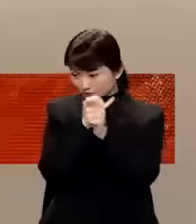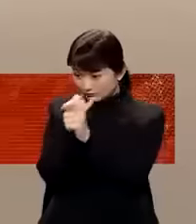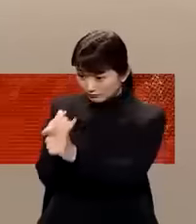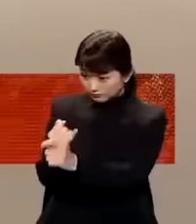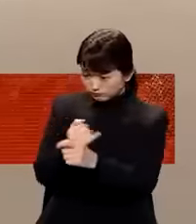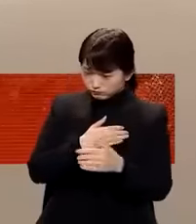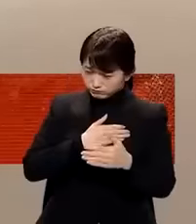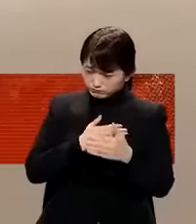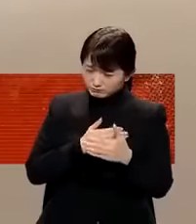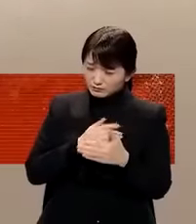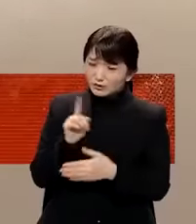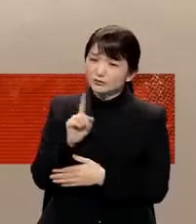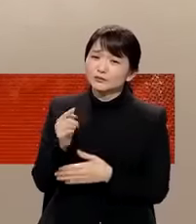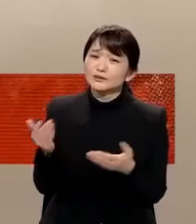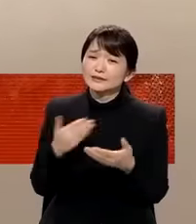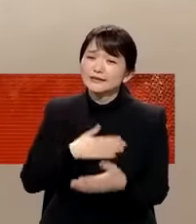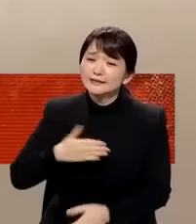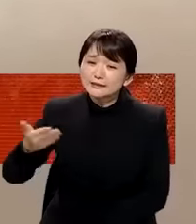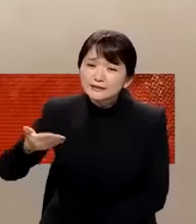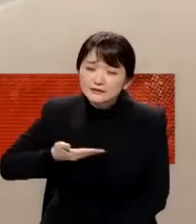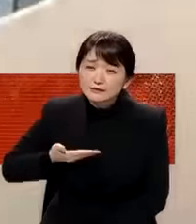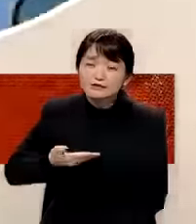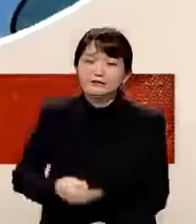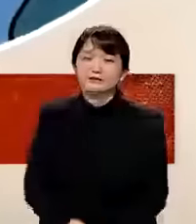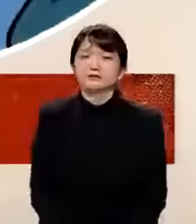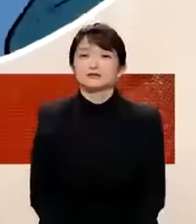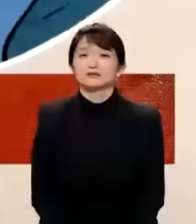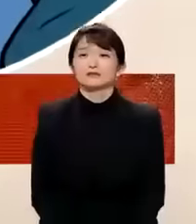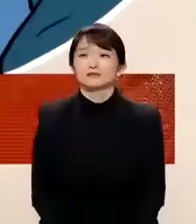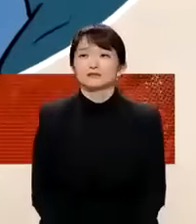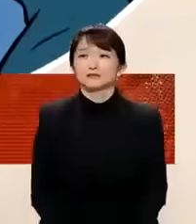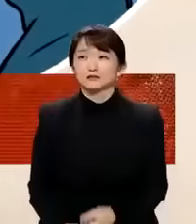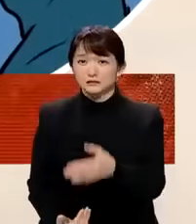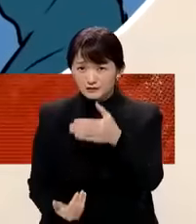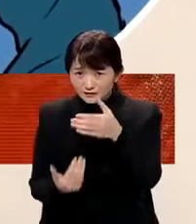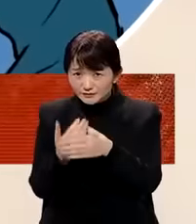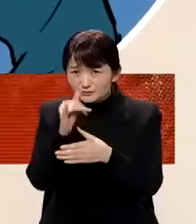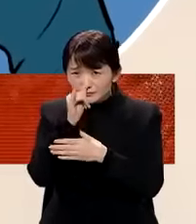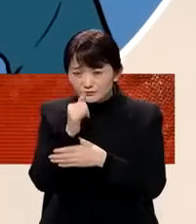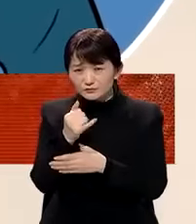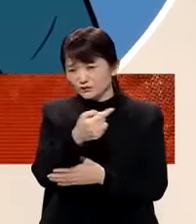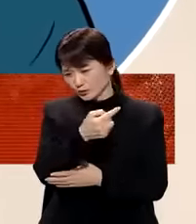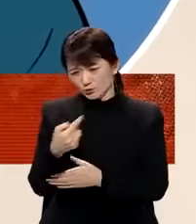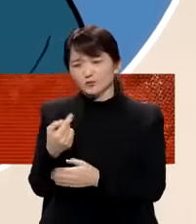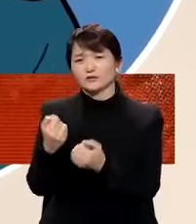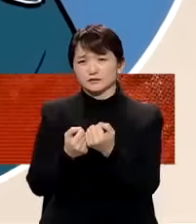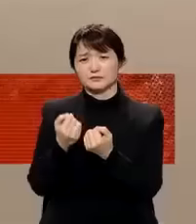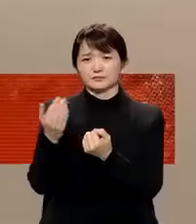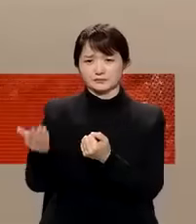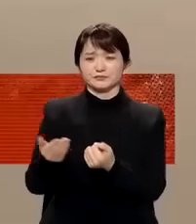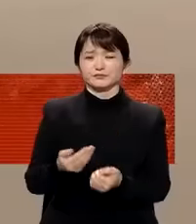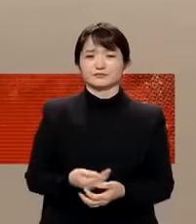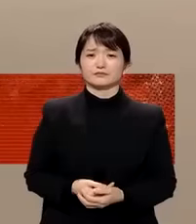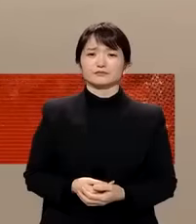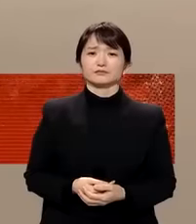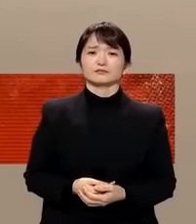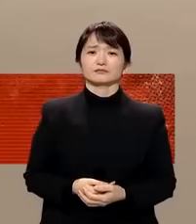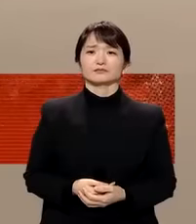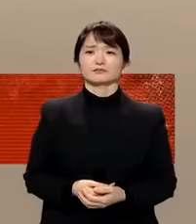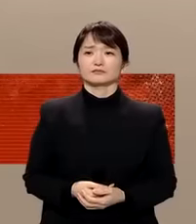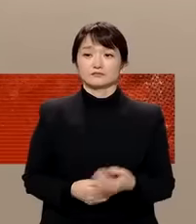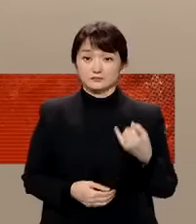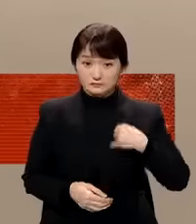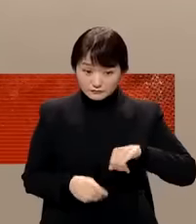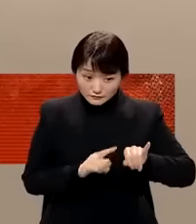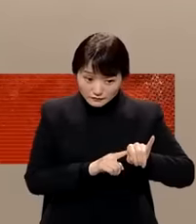불안해서 무슨 일인지 좀 알려 달라라고 얘기를 했더니 사고를 당하셨다 일단 오면 설명하겠다고 얘기를 했다고 하고요 그래서